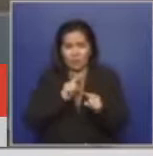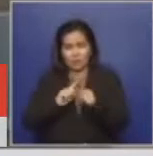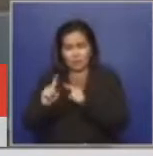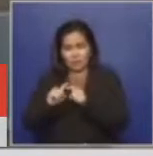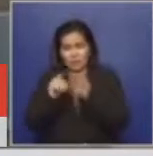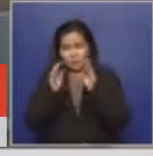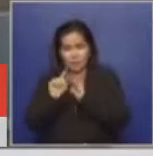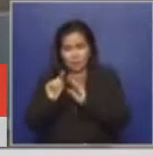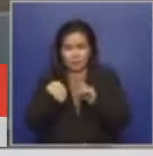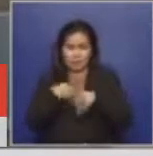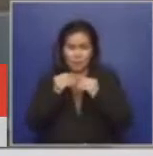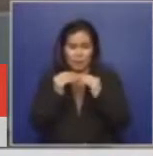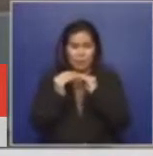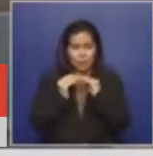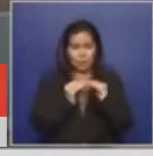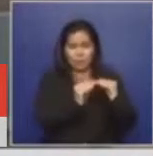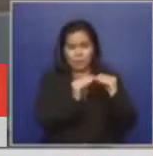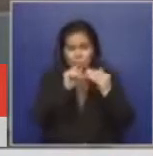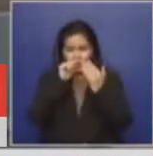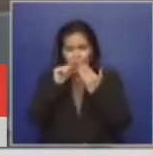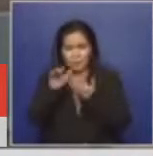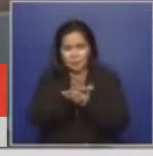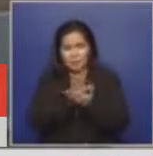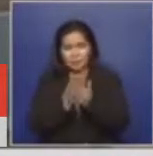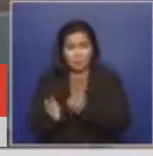อีกอย่างหนึ่งนะครับสิทธิ์การล้างไต